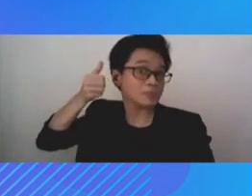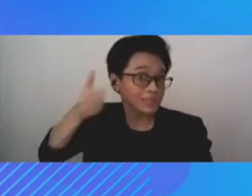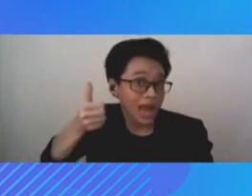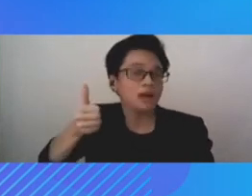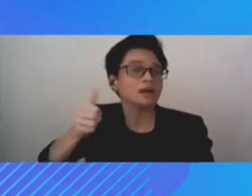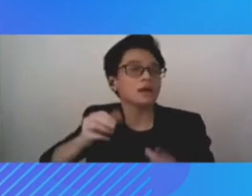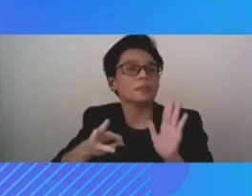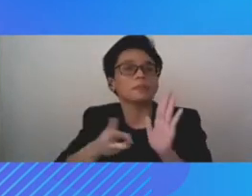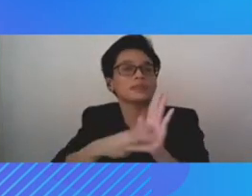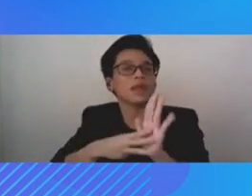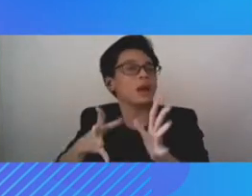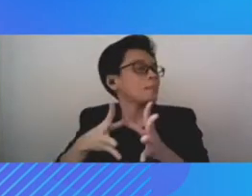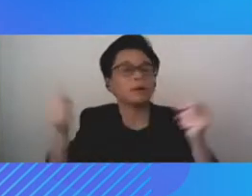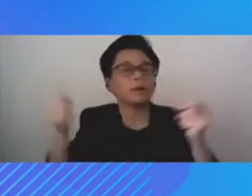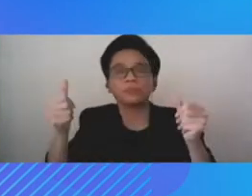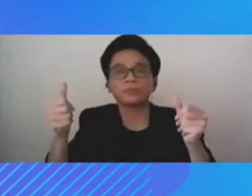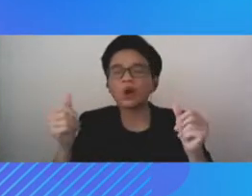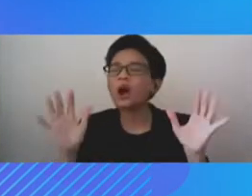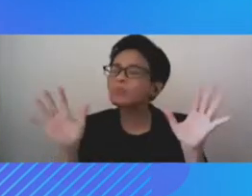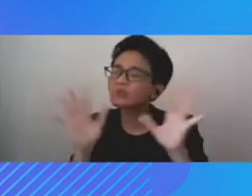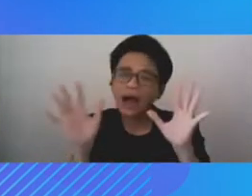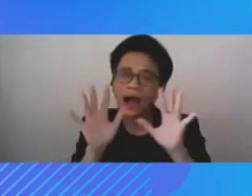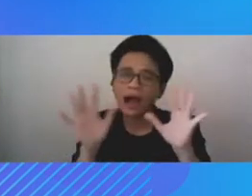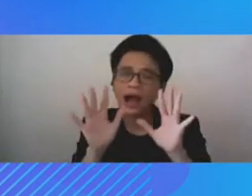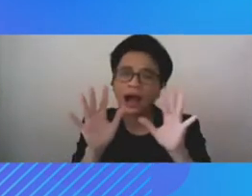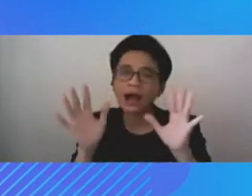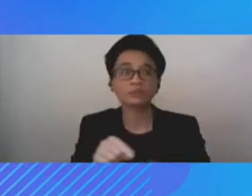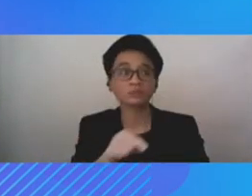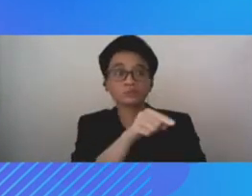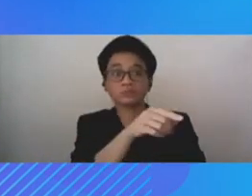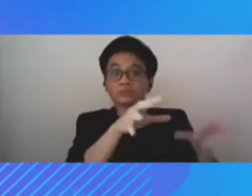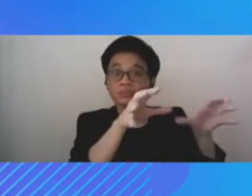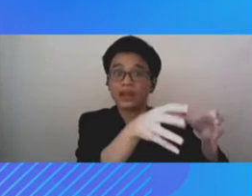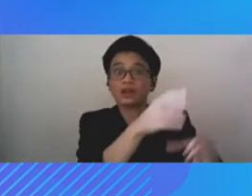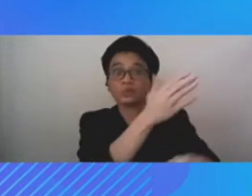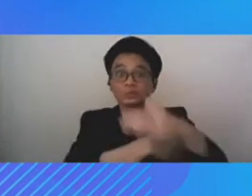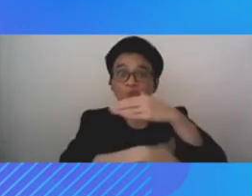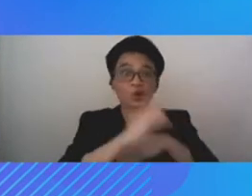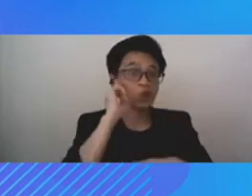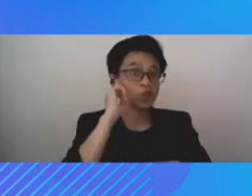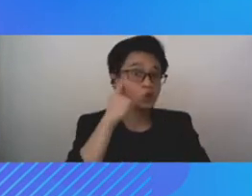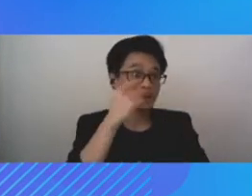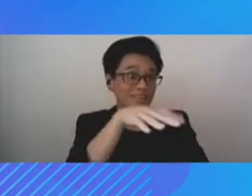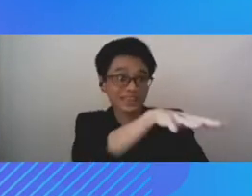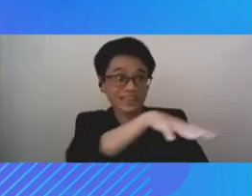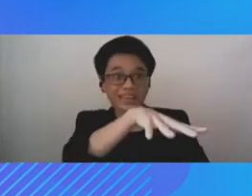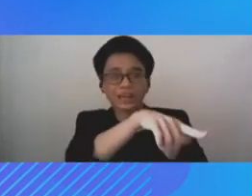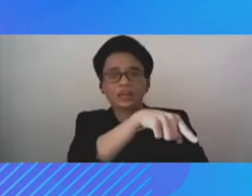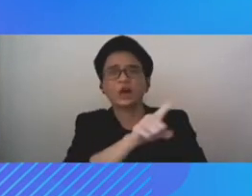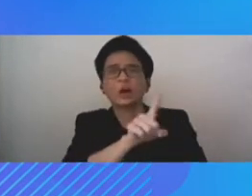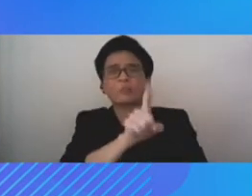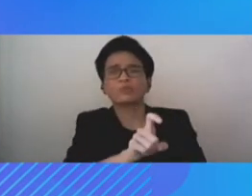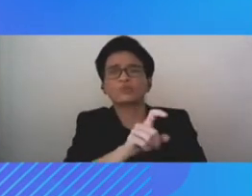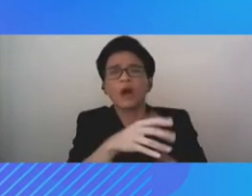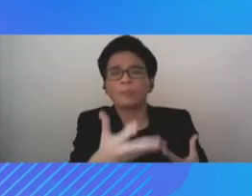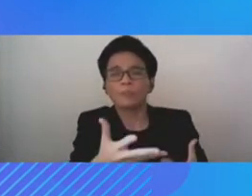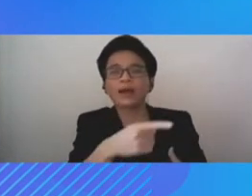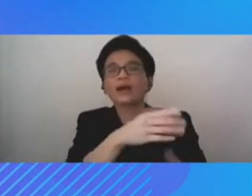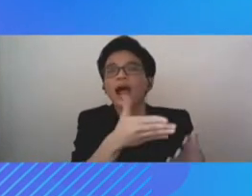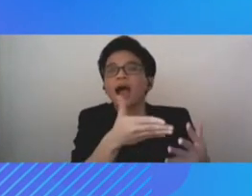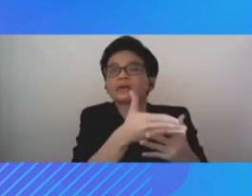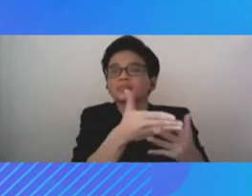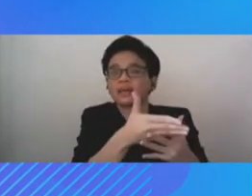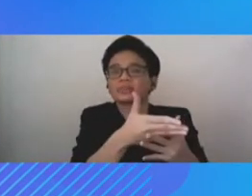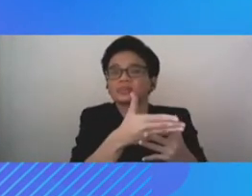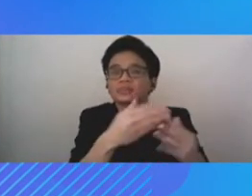kayak gitu. Jadi disabilitas tuli itu sebenarnya yang mereka butuhkan adalah akses komunikasi. Jadi bukan